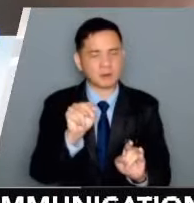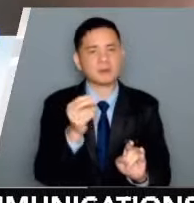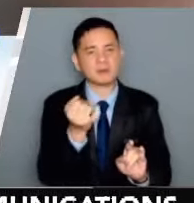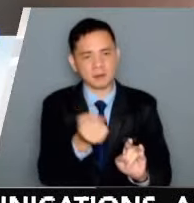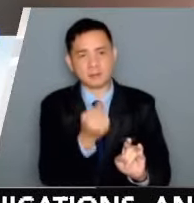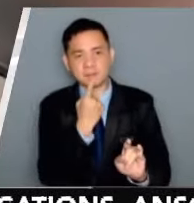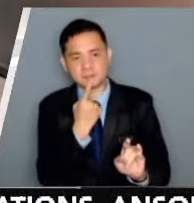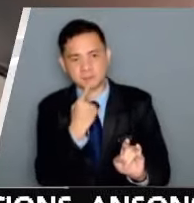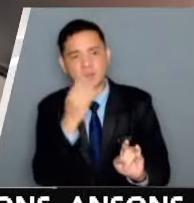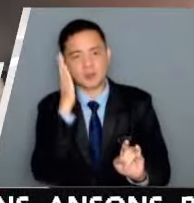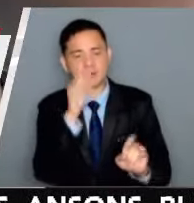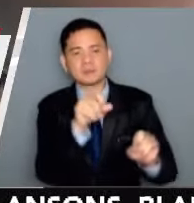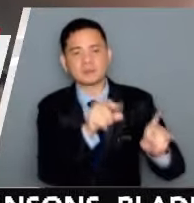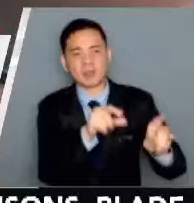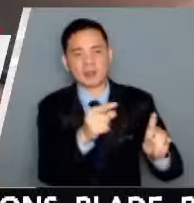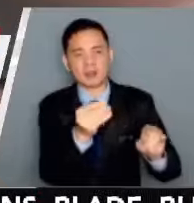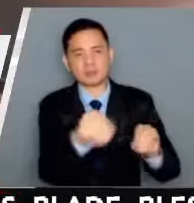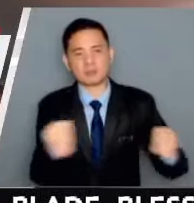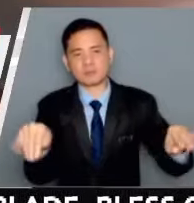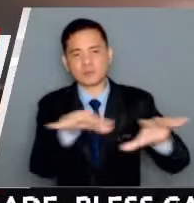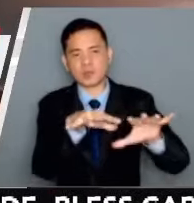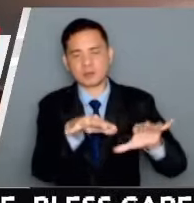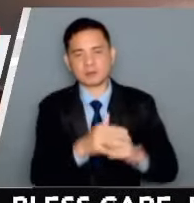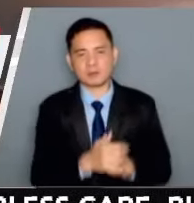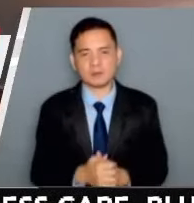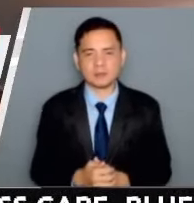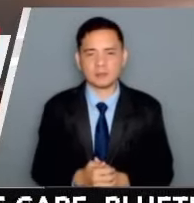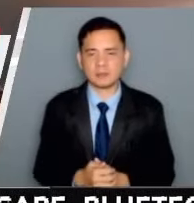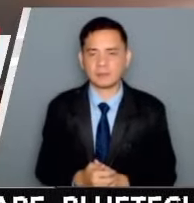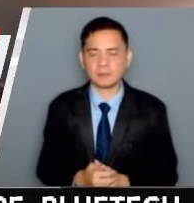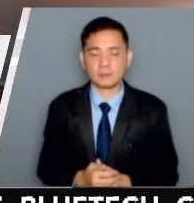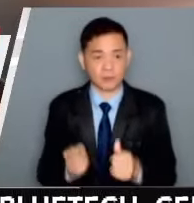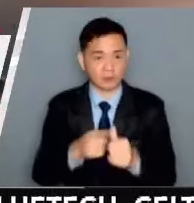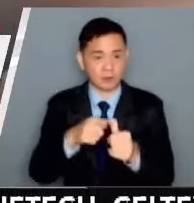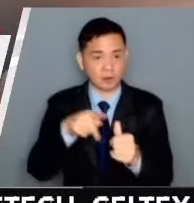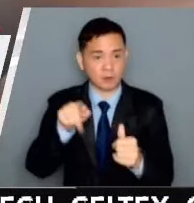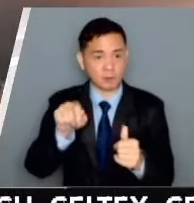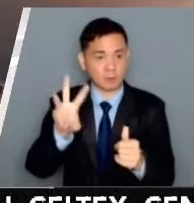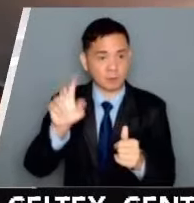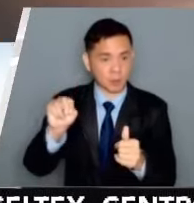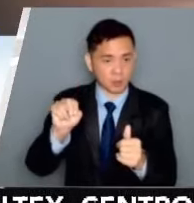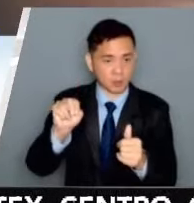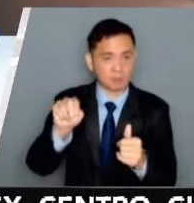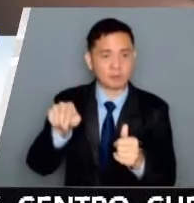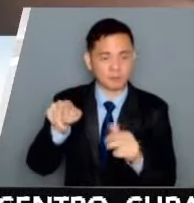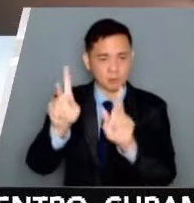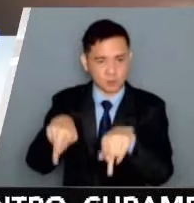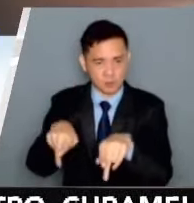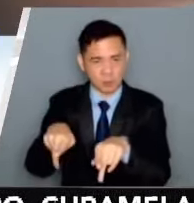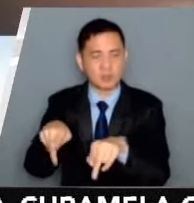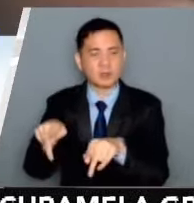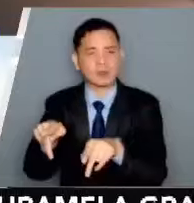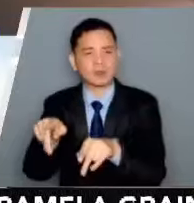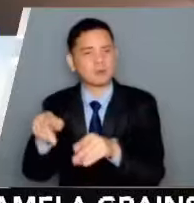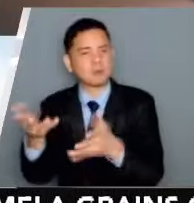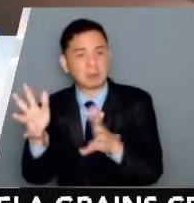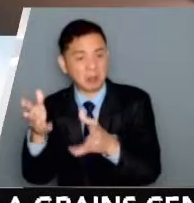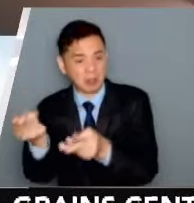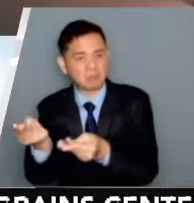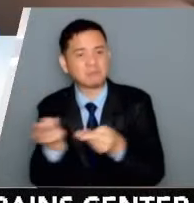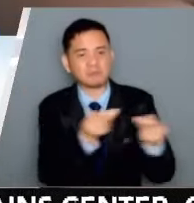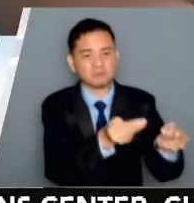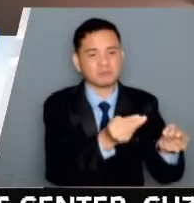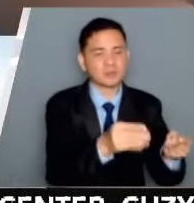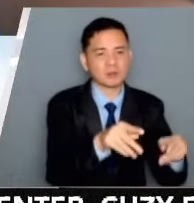is sinasanla po po sa isang tao and then pagkalipas lang po ng Buwan o araw isasanla na naman po sa ibang tao ng hindi na po